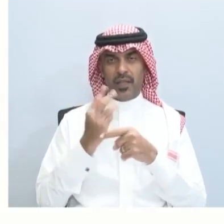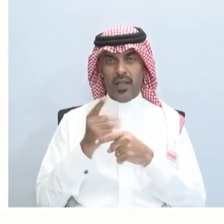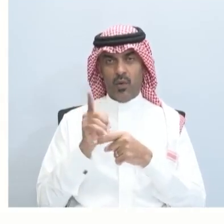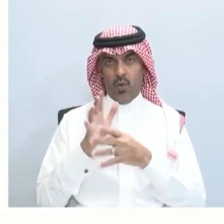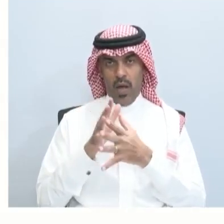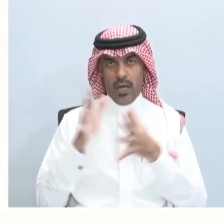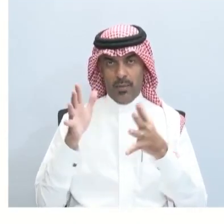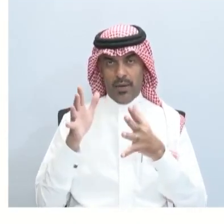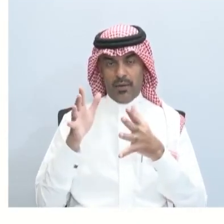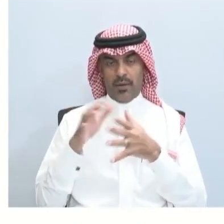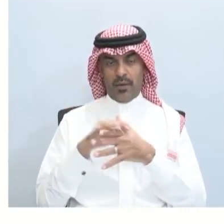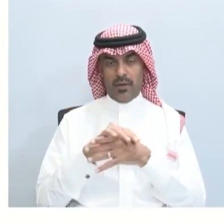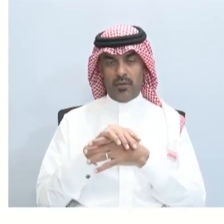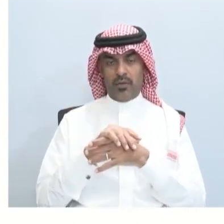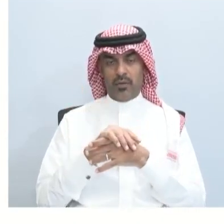نبسط